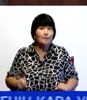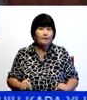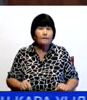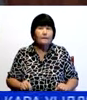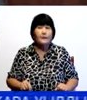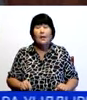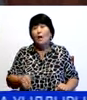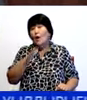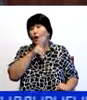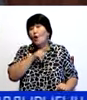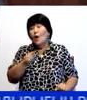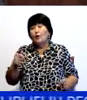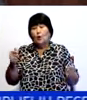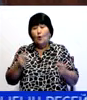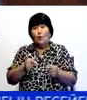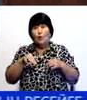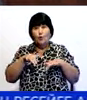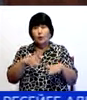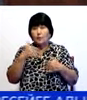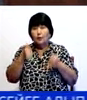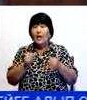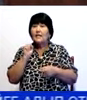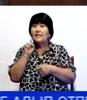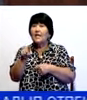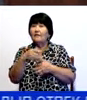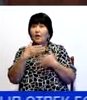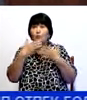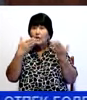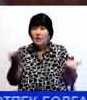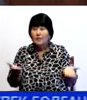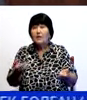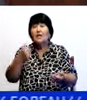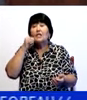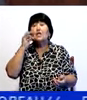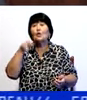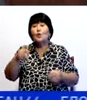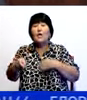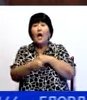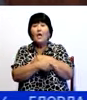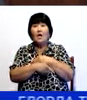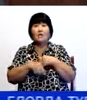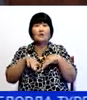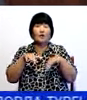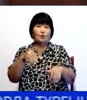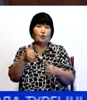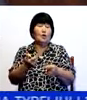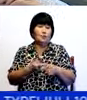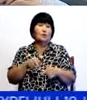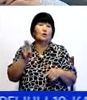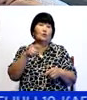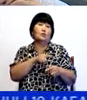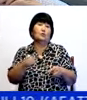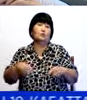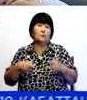Уақытылы өткізілмейді конкурстар, заявка бермейді. Кешегіде июльдің аяғында өткізіледі, әрине содан кейін желтоқсанға дейін